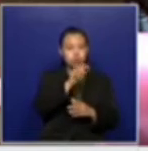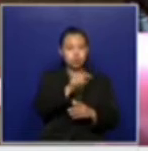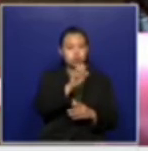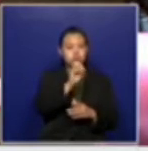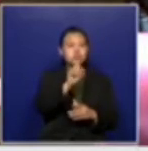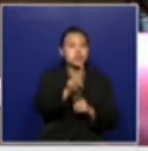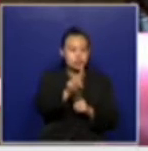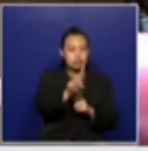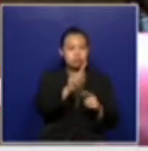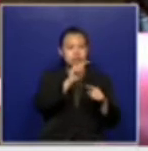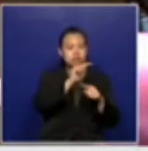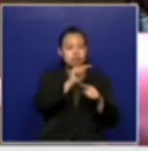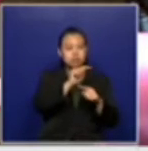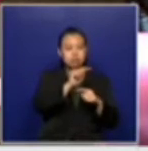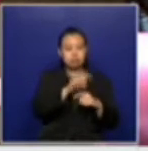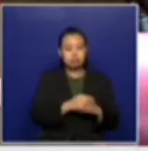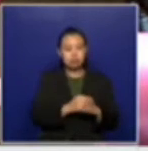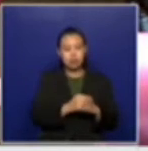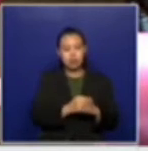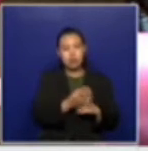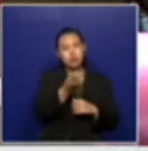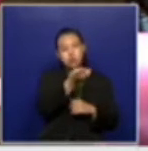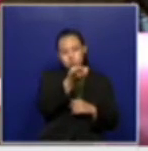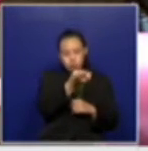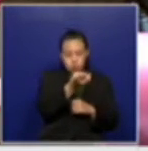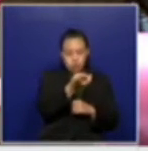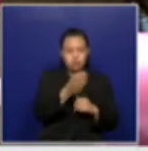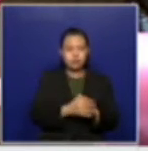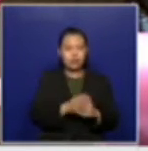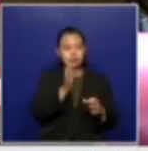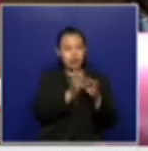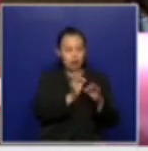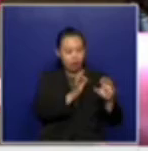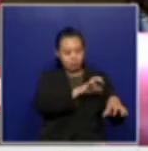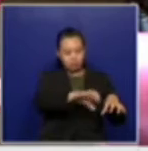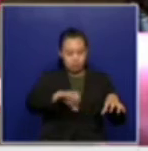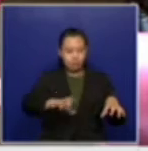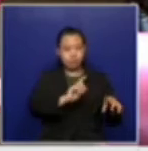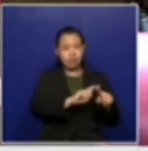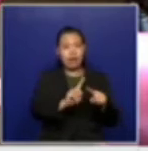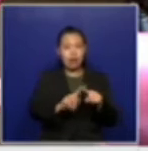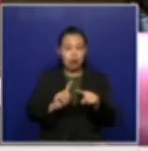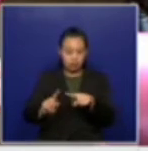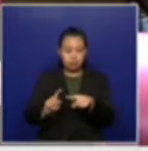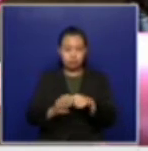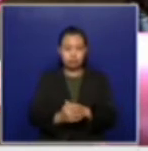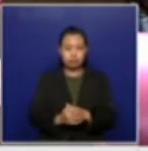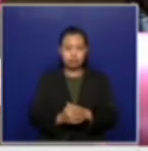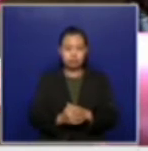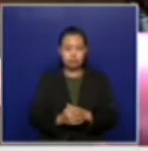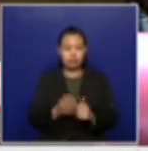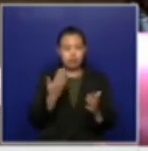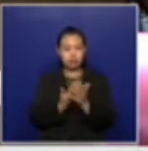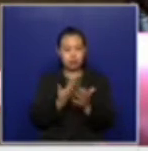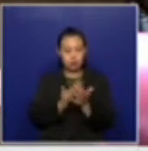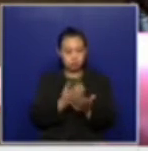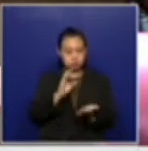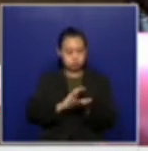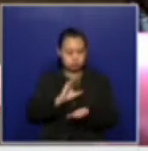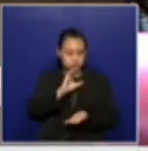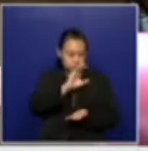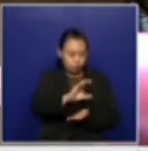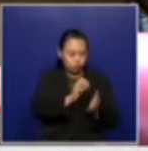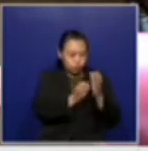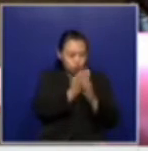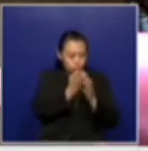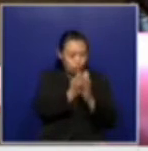0.01% นั่นหมายความว่าธนาคารเฉพาะกิจและธนาคารพาณิชย์และสถาบันการเงินได้เงินทุนดอกเบี้ยต่ำ